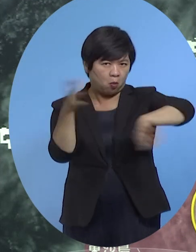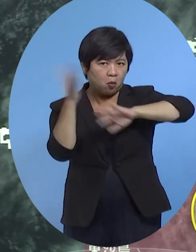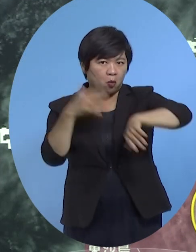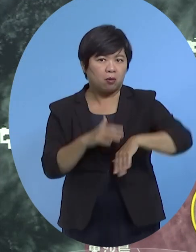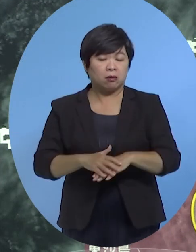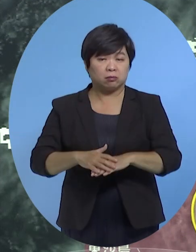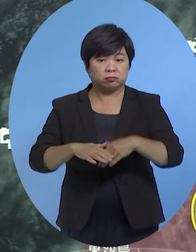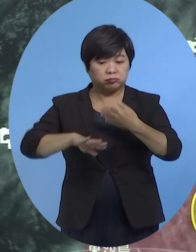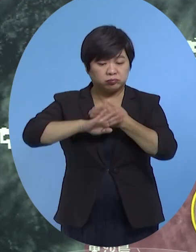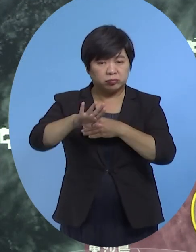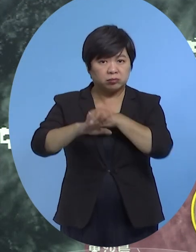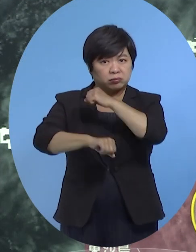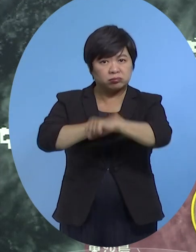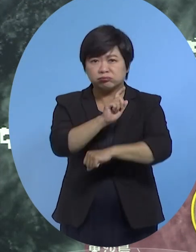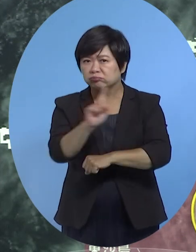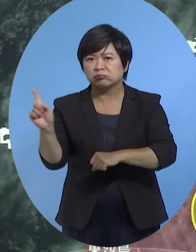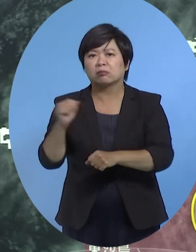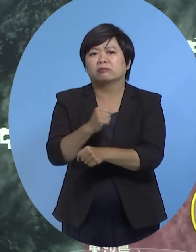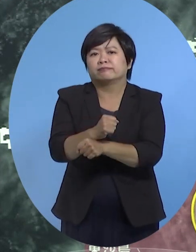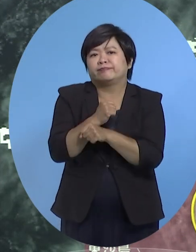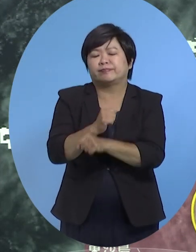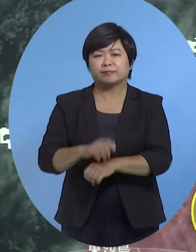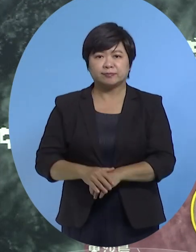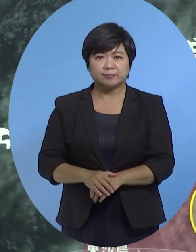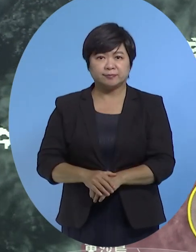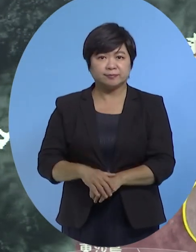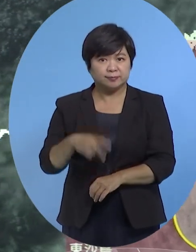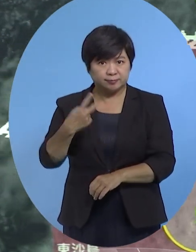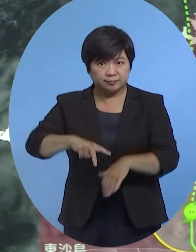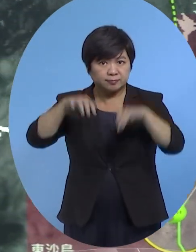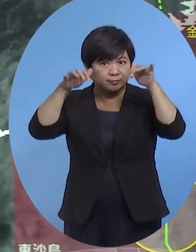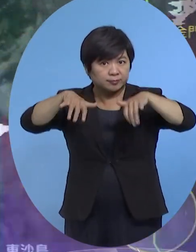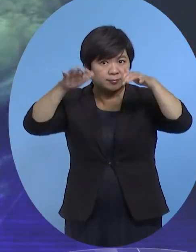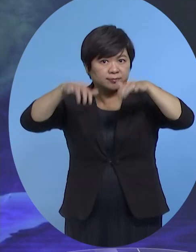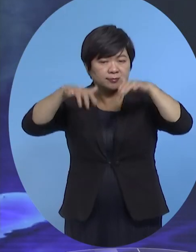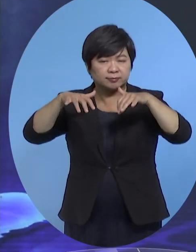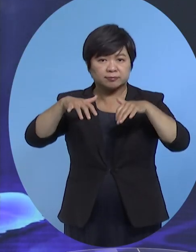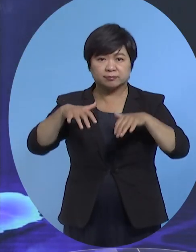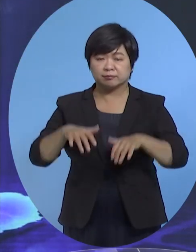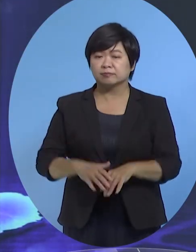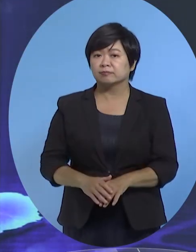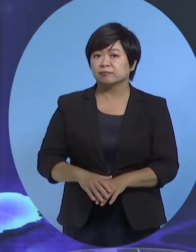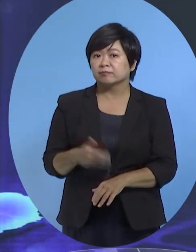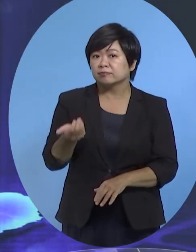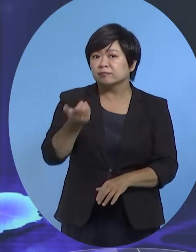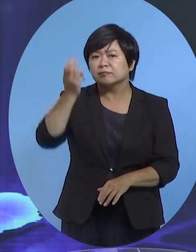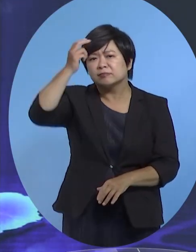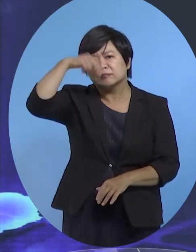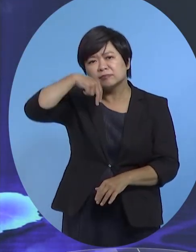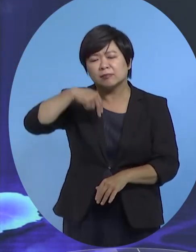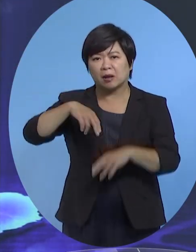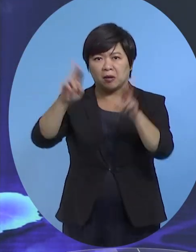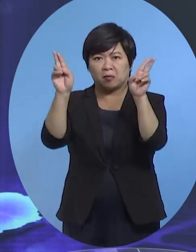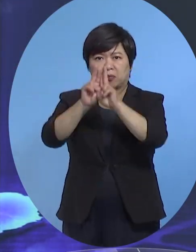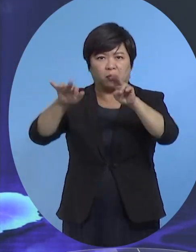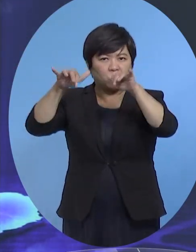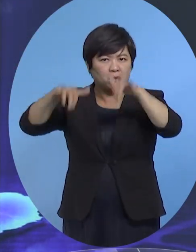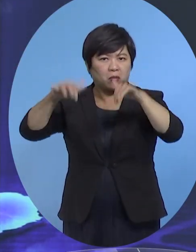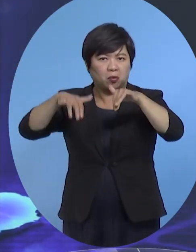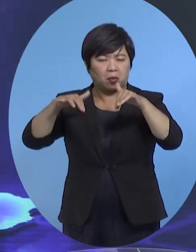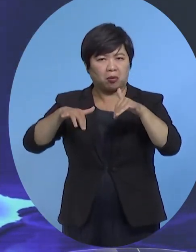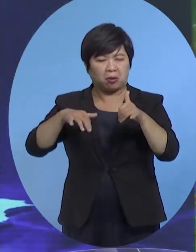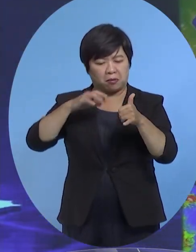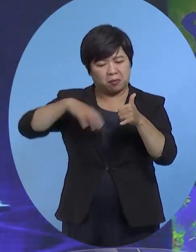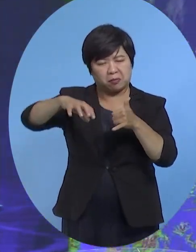活动还是要特别注意哦。那再来是降雨的部分，今天下午呢，午后雷阵雨发生的范围蛮